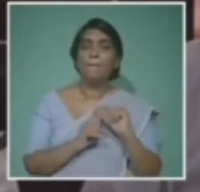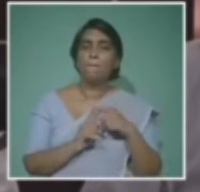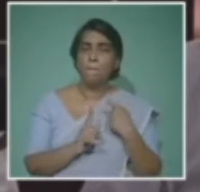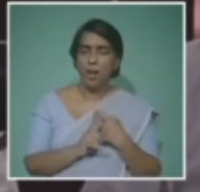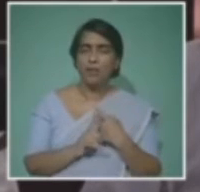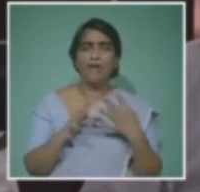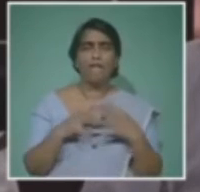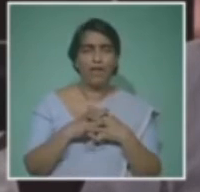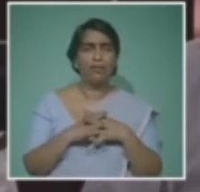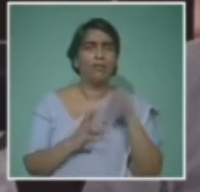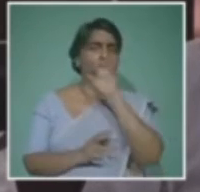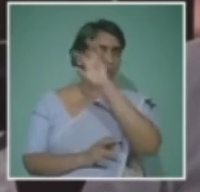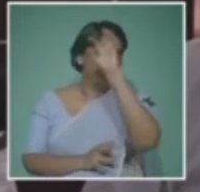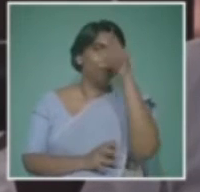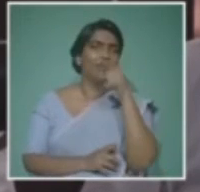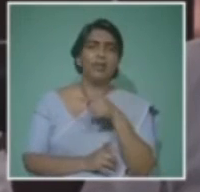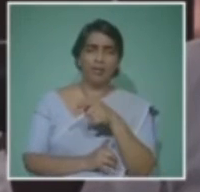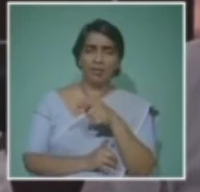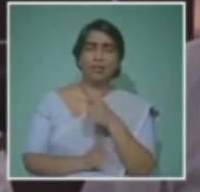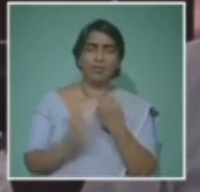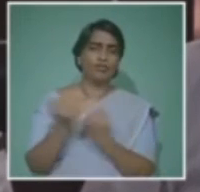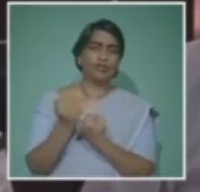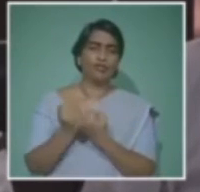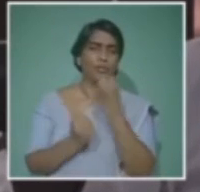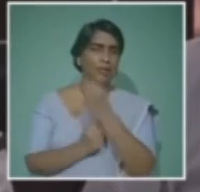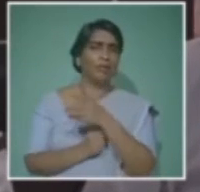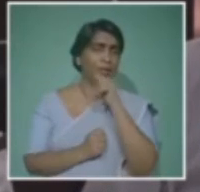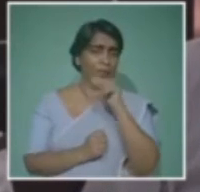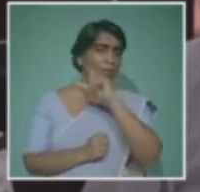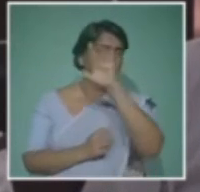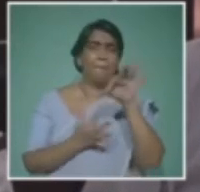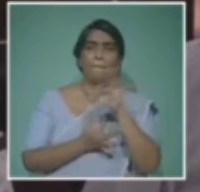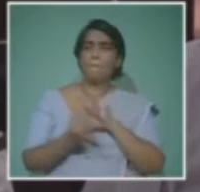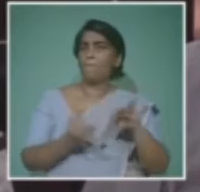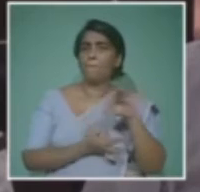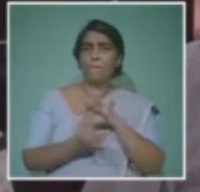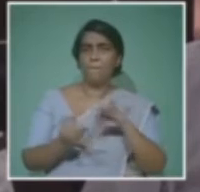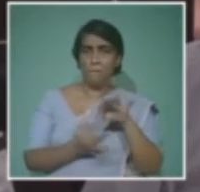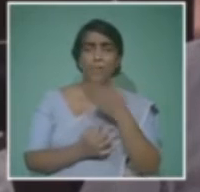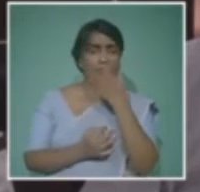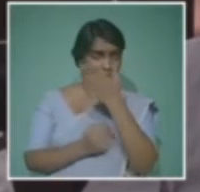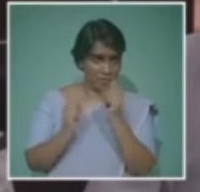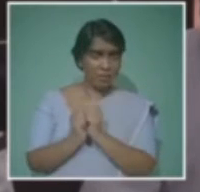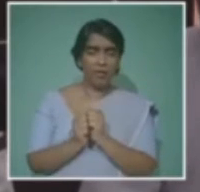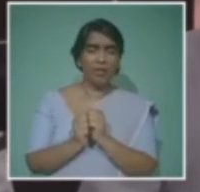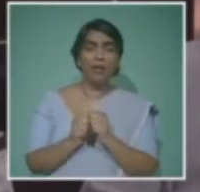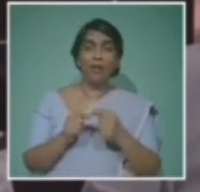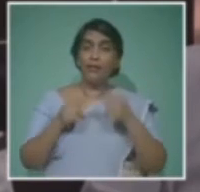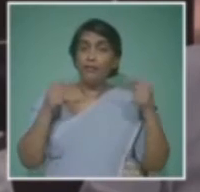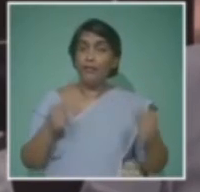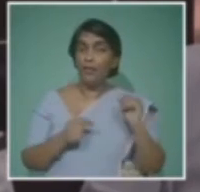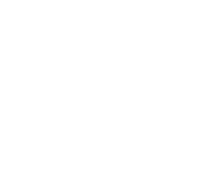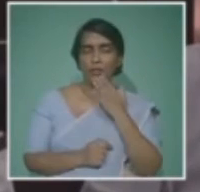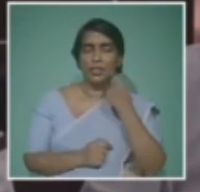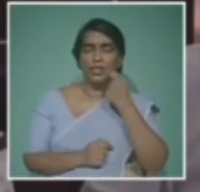இந்த நாடுகளிலே ஜனநாயகம் இருக்கின்றதா என்பதை நீங்கள் சிந்தித்து பார்க்க வேண்டும். எதிர்த்த நாடுகளை பாருங்கள். அமெரிக்கா, பிரித்தானியா,